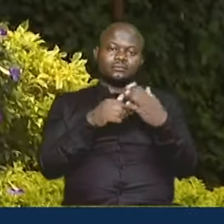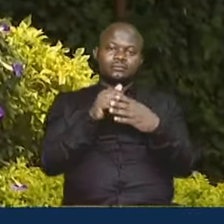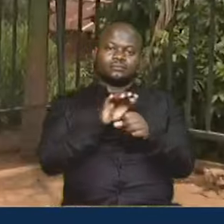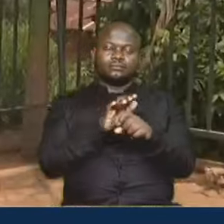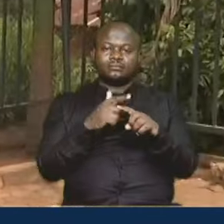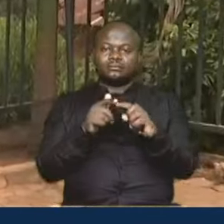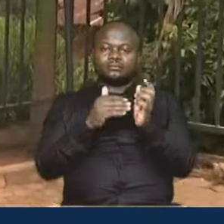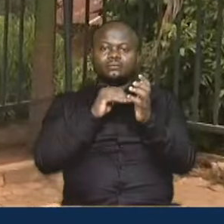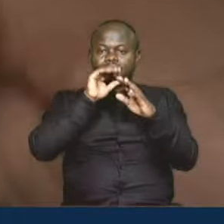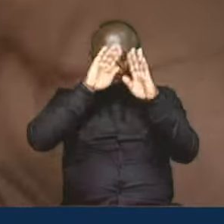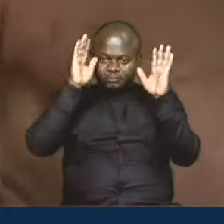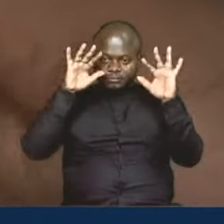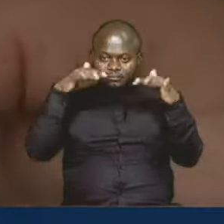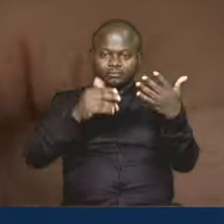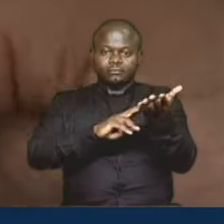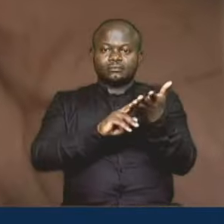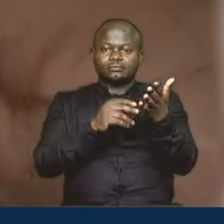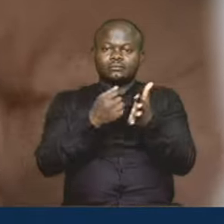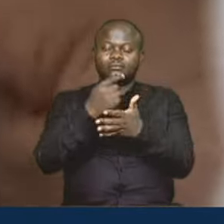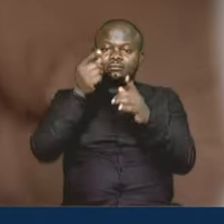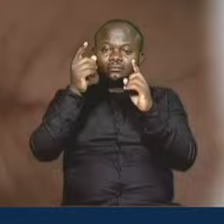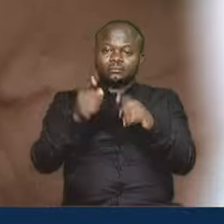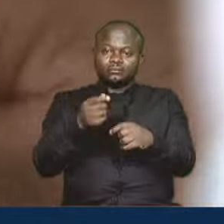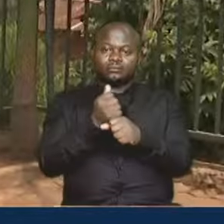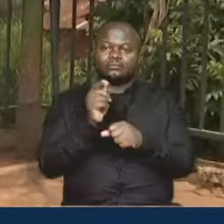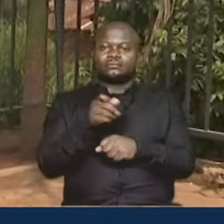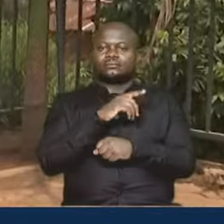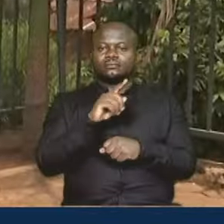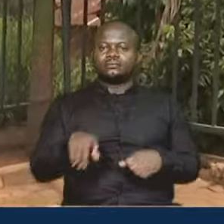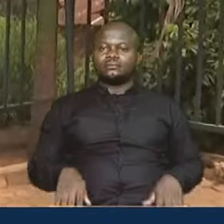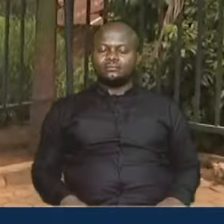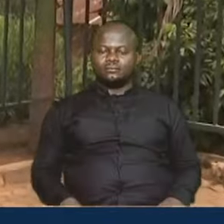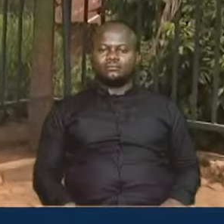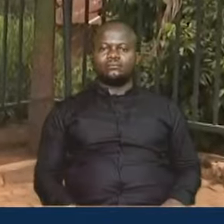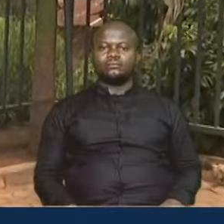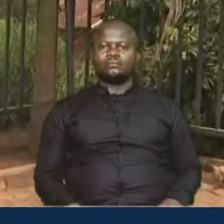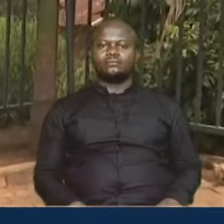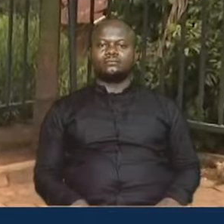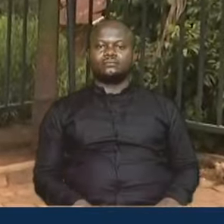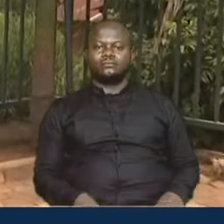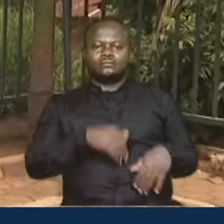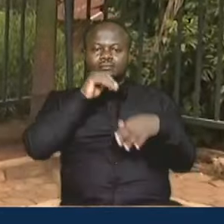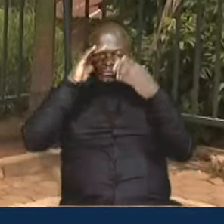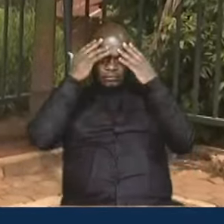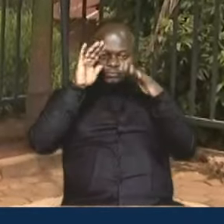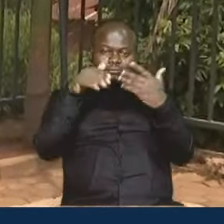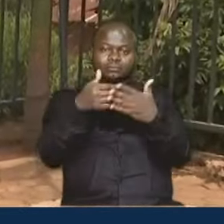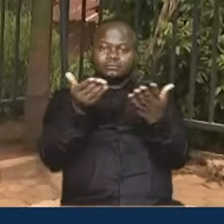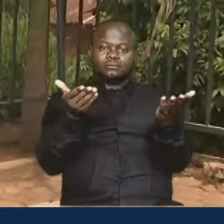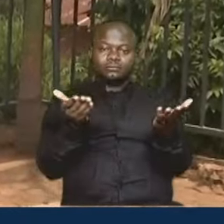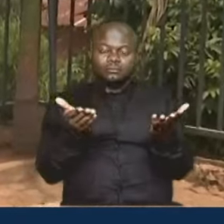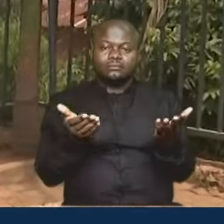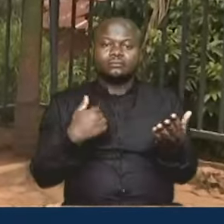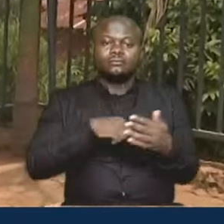ngo badasobanukiwe uko zikoreshwa bigatuma bisanga bakoze ibyaha. Usanga tutazi ngo amategeko agenga abantu kose muri Danaya ngaya